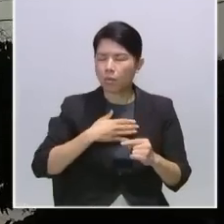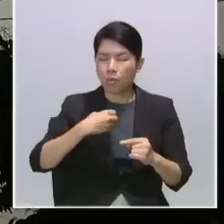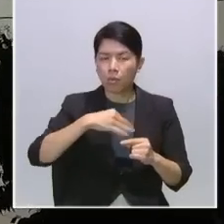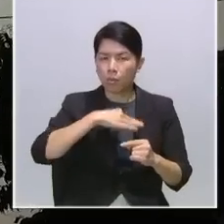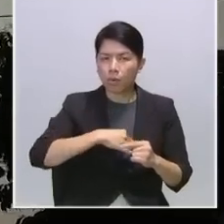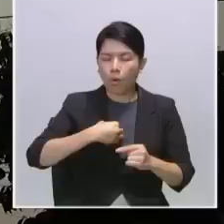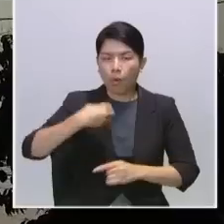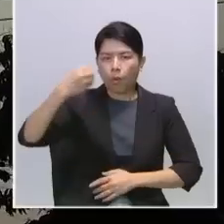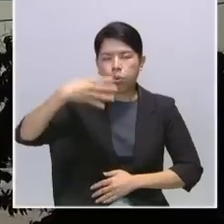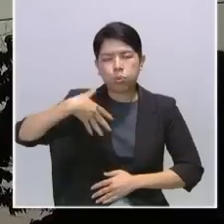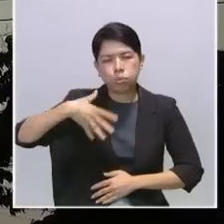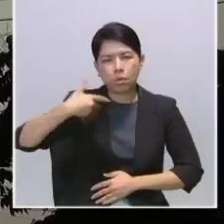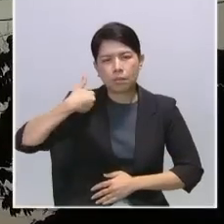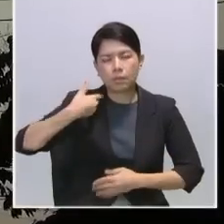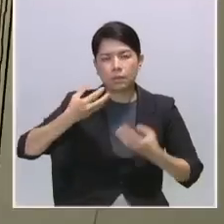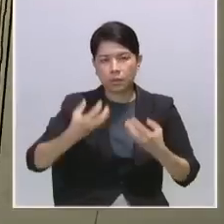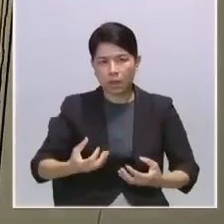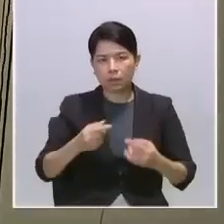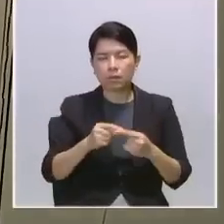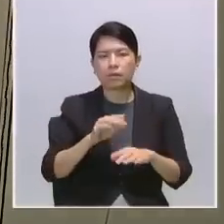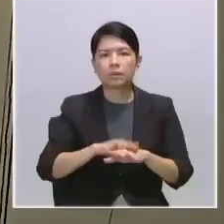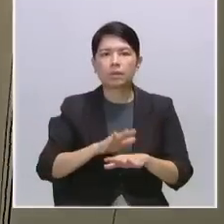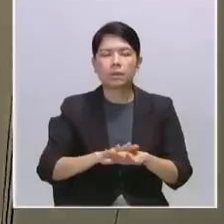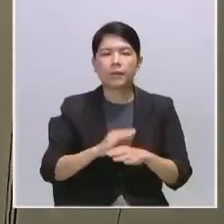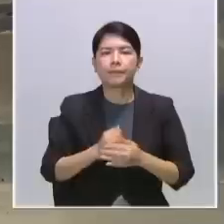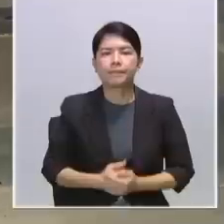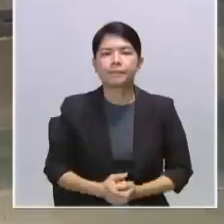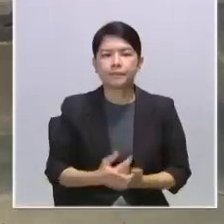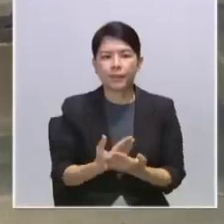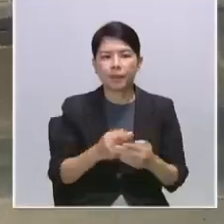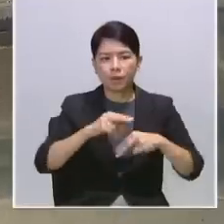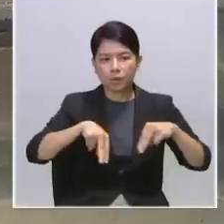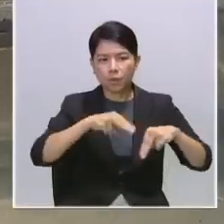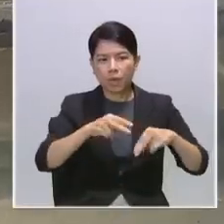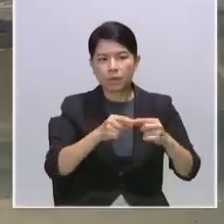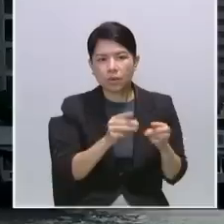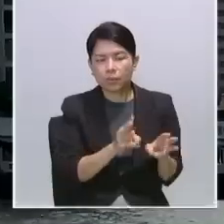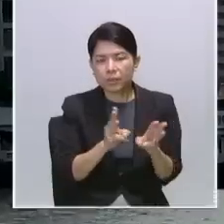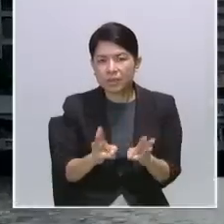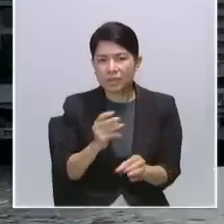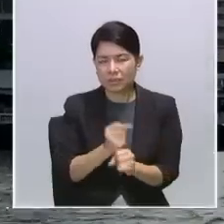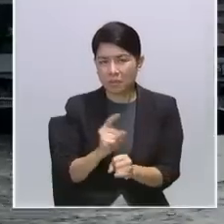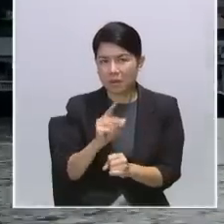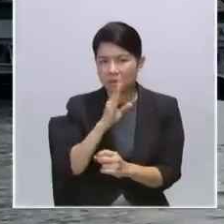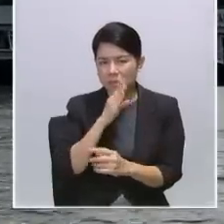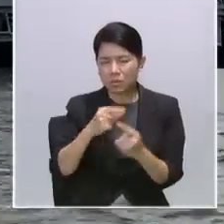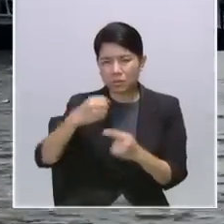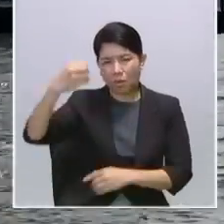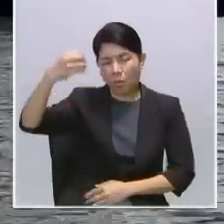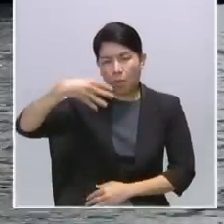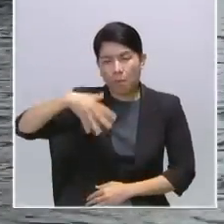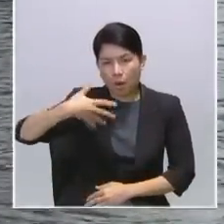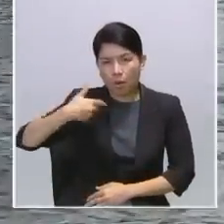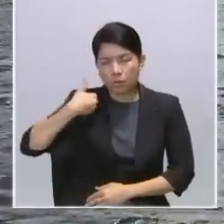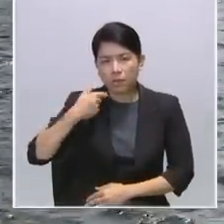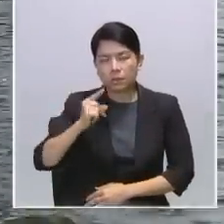จะตัวนี้แหละที่มันพุ่งสูงขึ้นไปนั่นเองนะครับดูแลสุขภาพกันด้วยนะครับแล้วก็จะดูแลกันอย่างไรล่ะในช่วงที่อากาศมันร้อนแบบนี้นะครับทางกระ